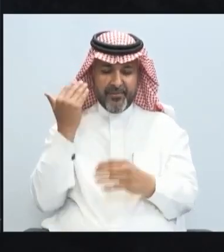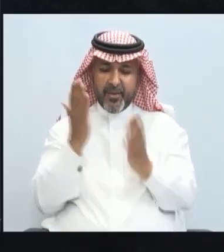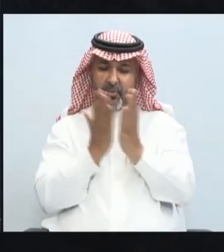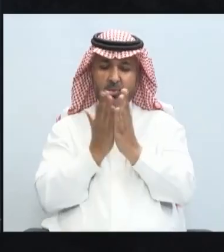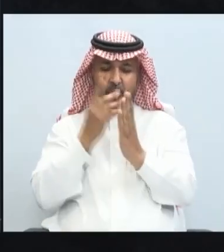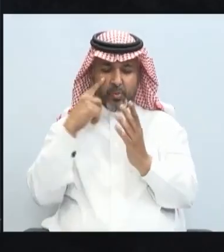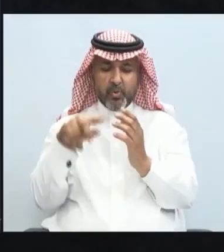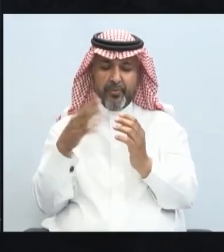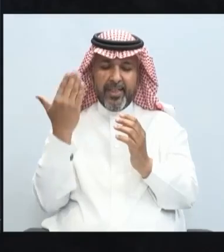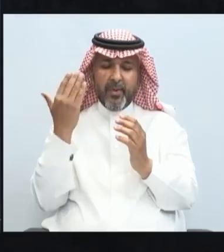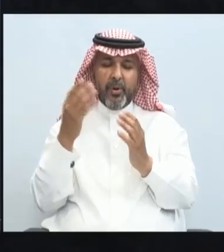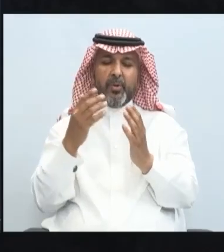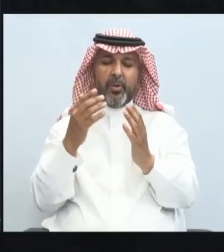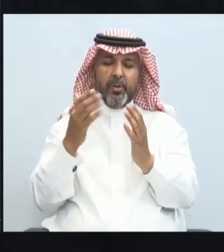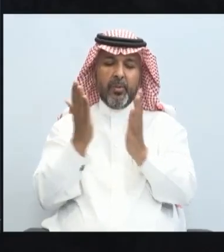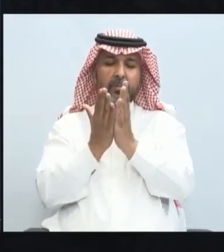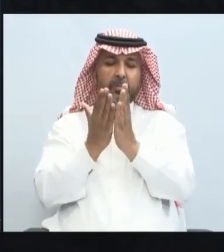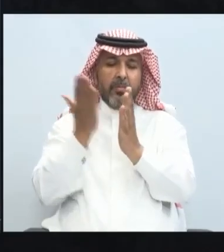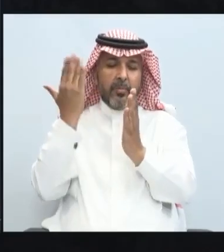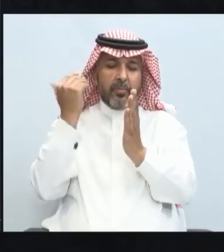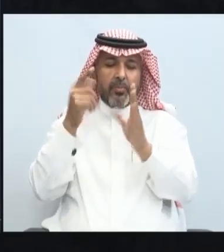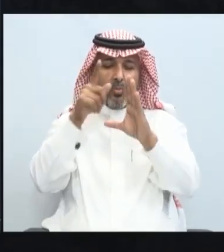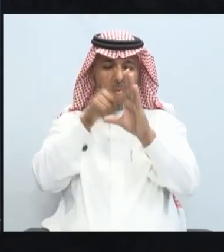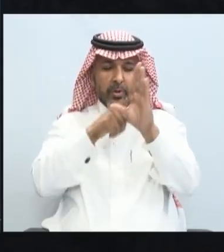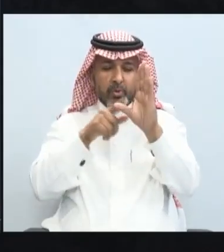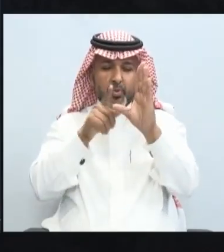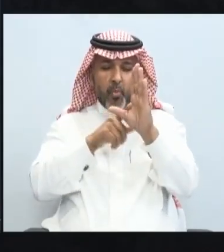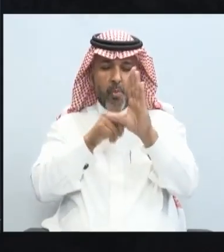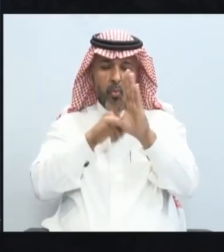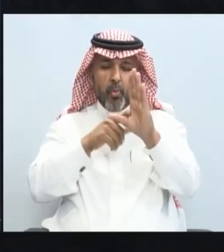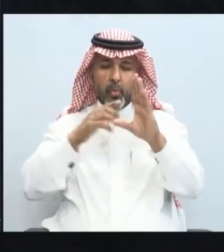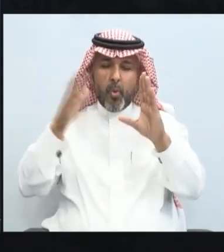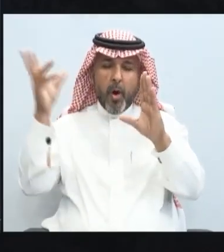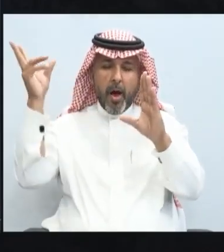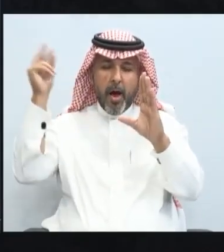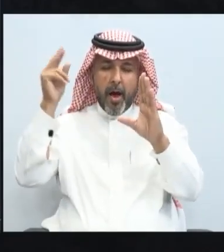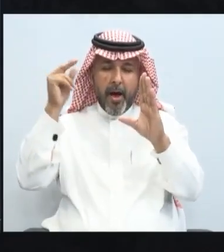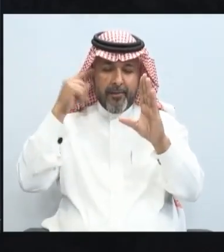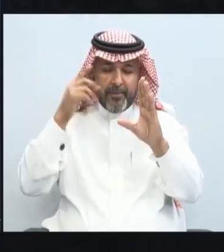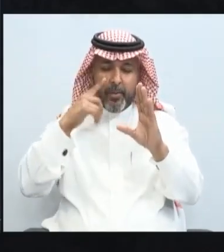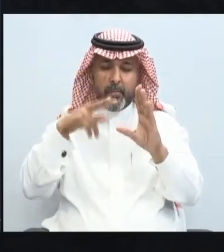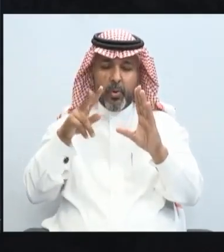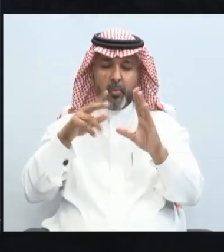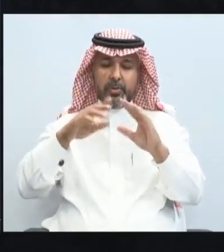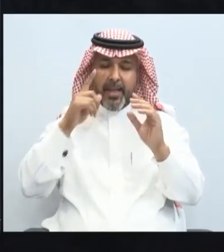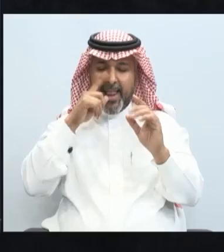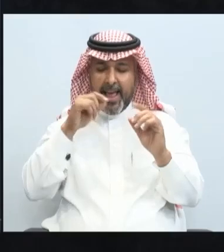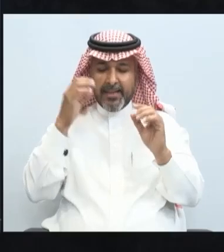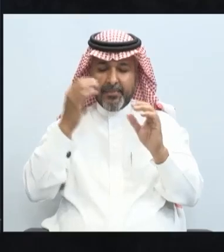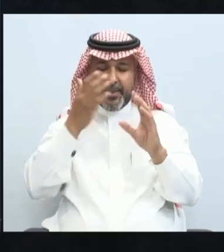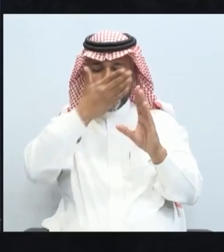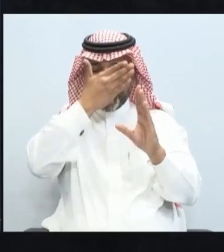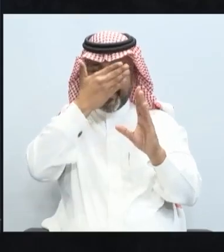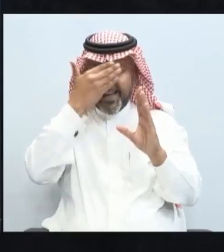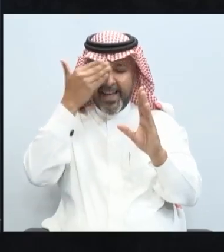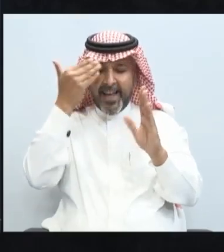تحديدا الدروس اللي اخذنا فيها الزوايا الشهيره وكيف نوجد قياس الدوال هذه كلها تعكس يعني تنعكس عليك باذن الله تعالى